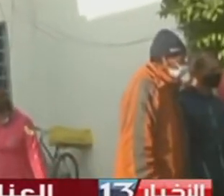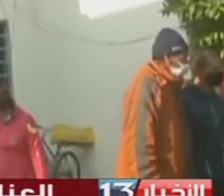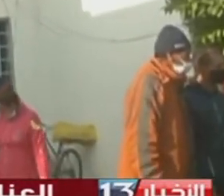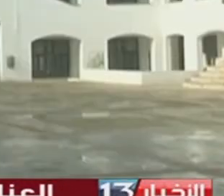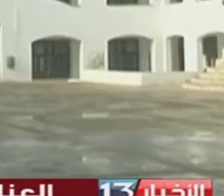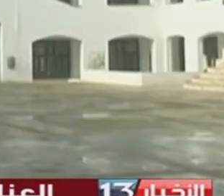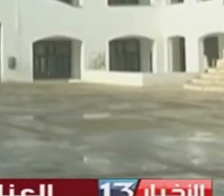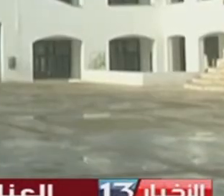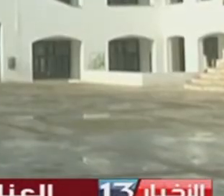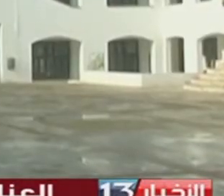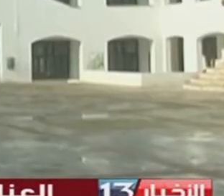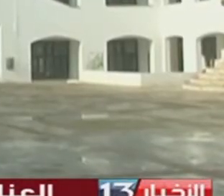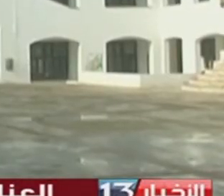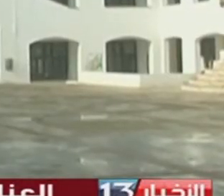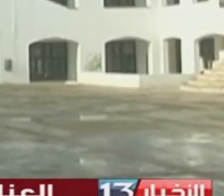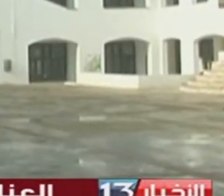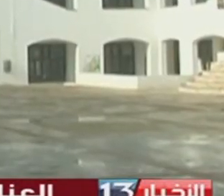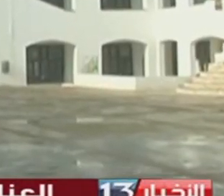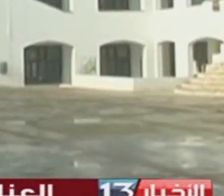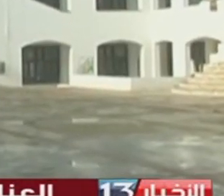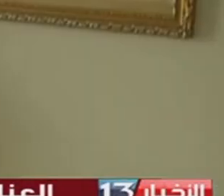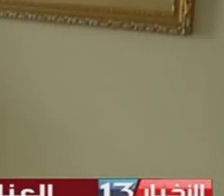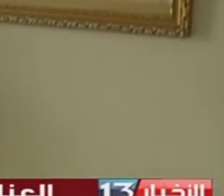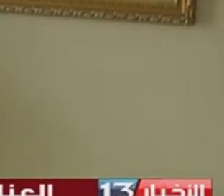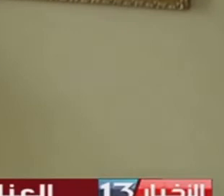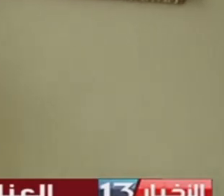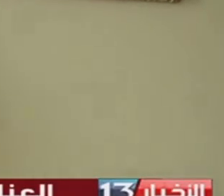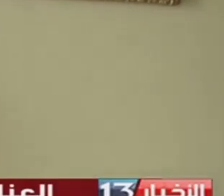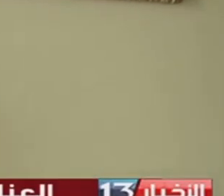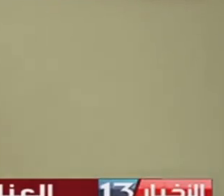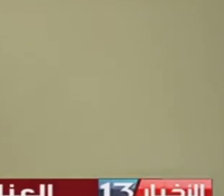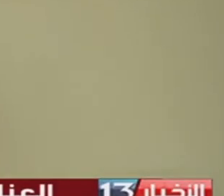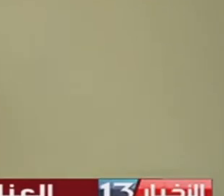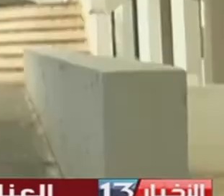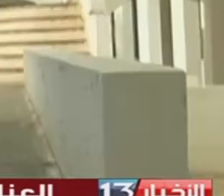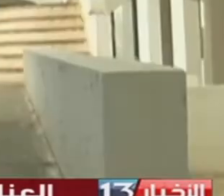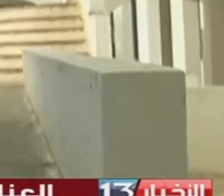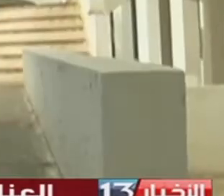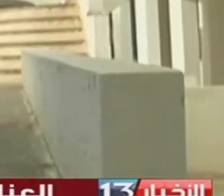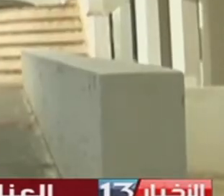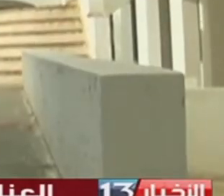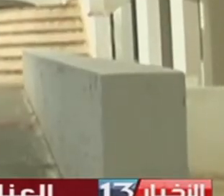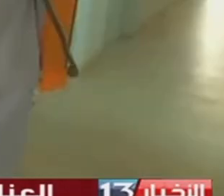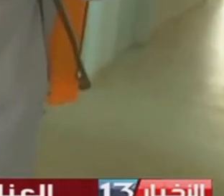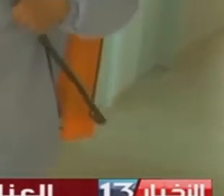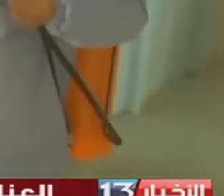باجة وتعزيز إجراءات البروتوكول الصحي في المدارس.